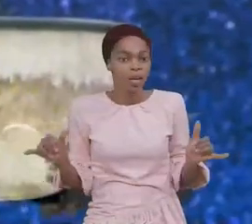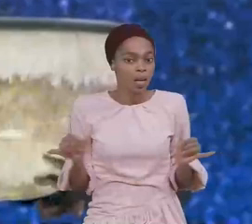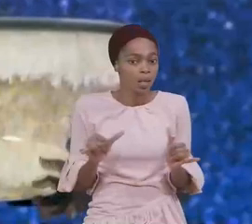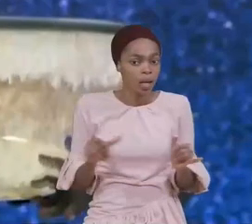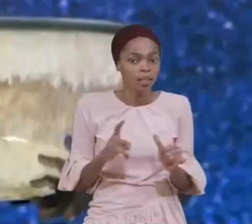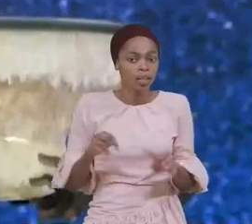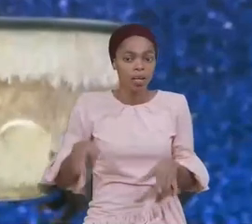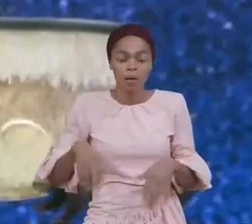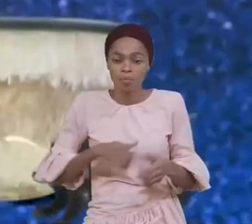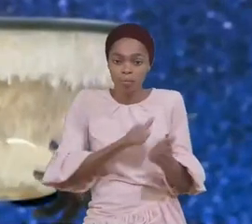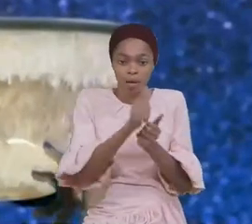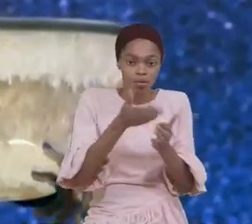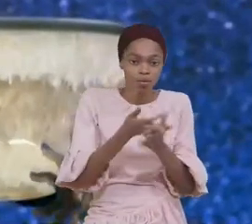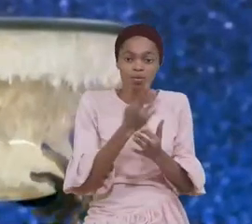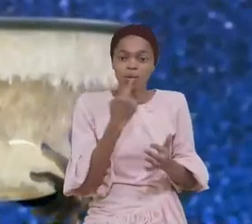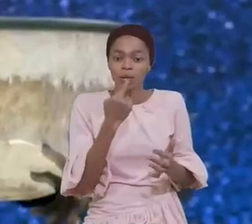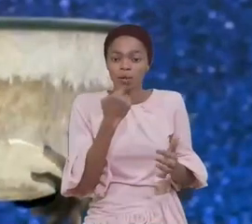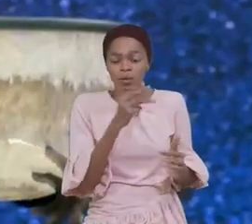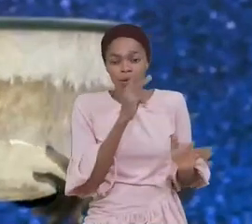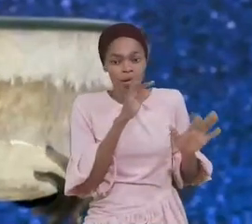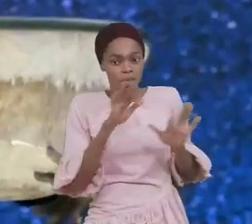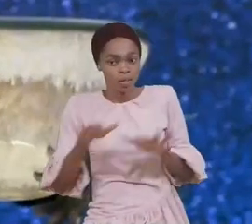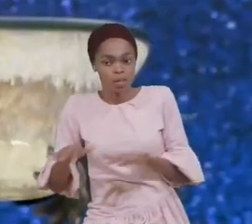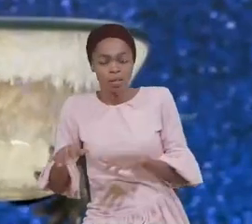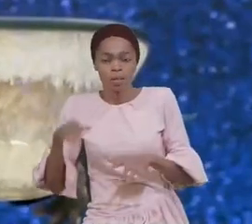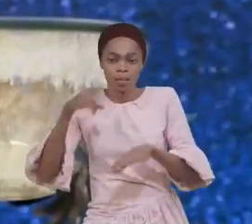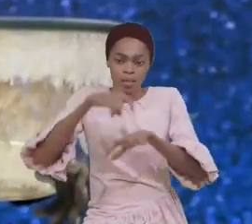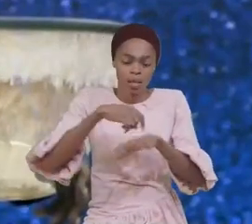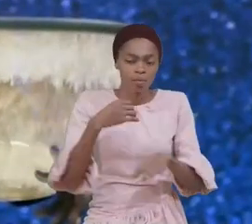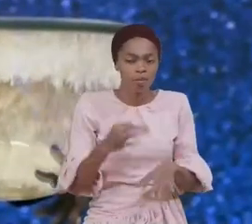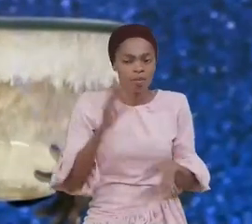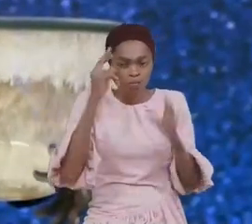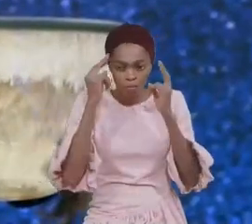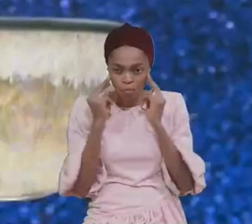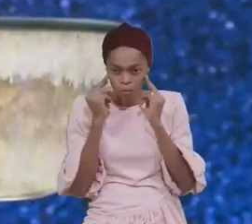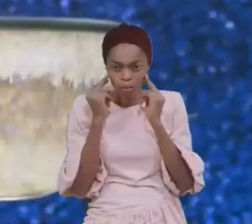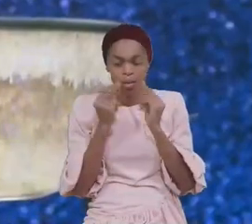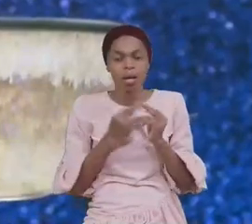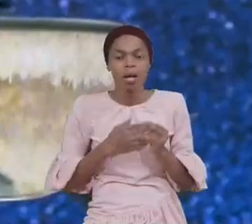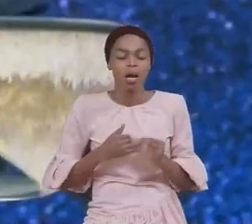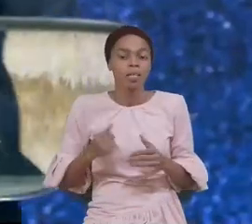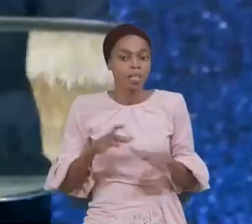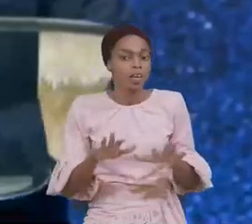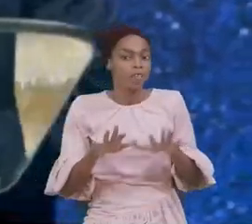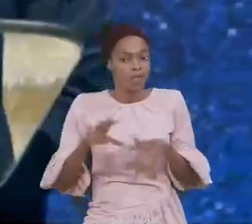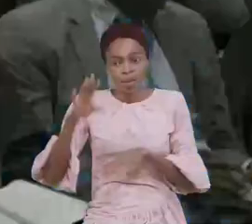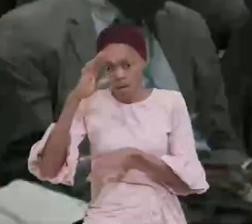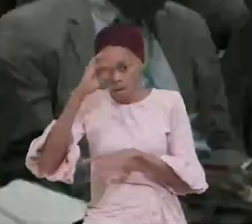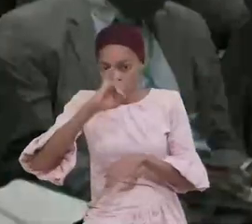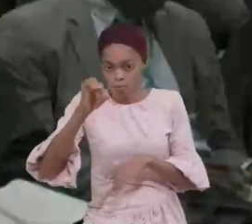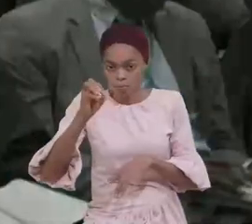et dit, ils avaient craint Moïse tous les jours de sa vie. Le